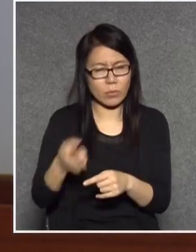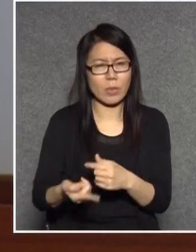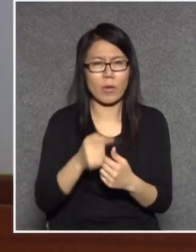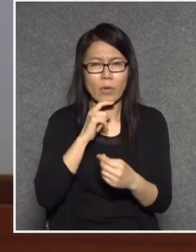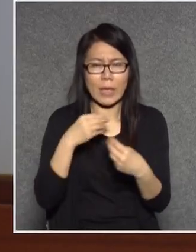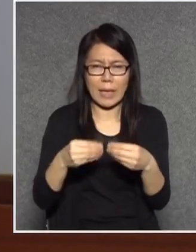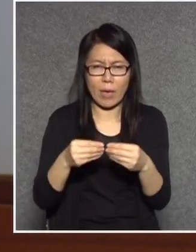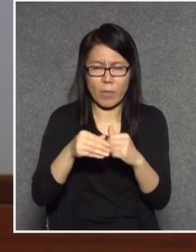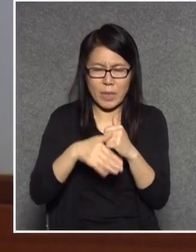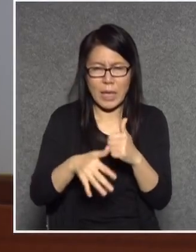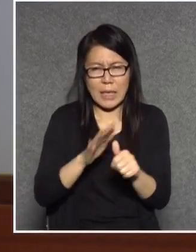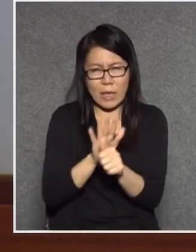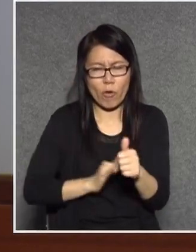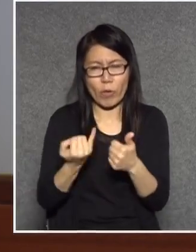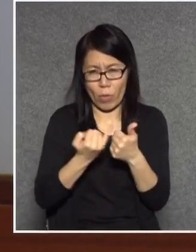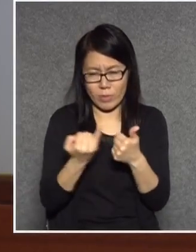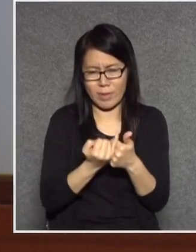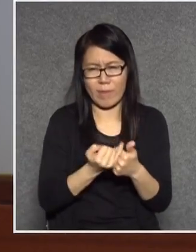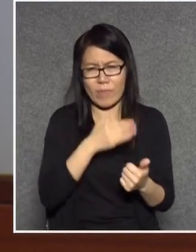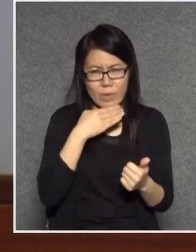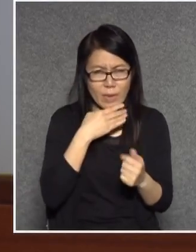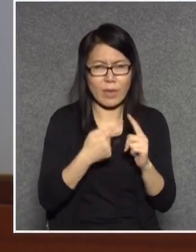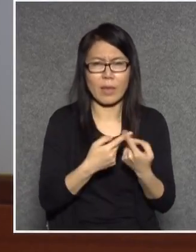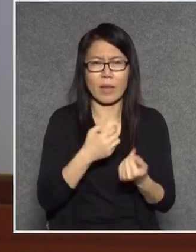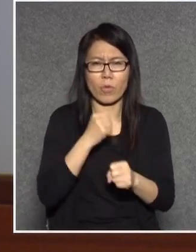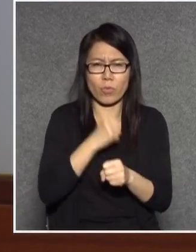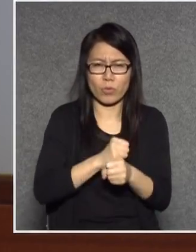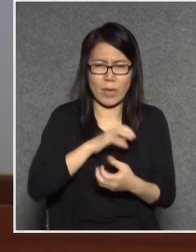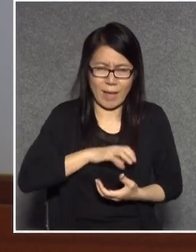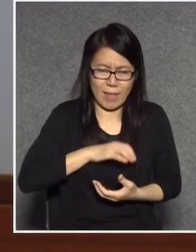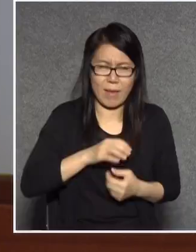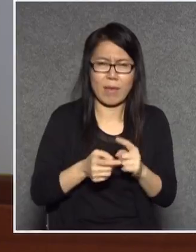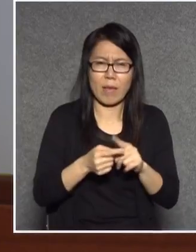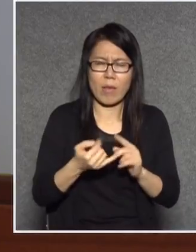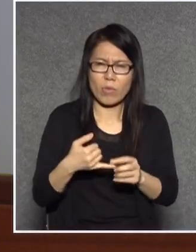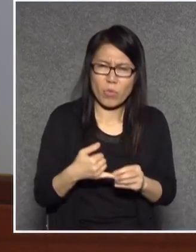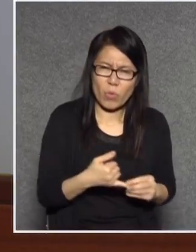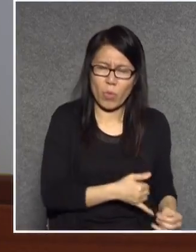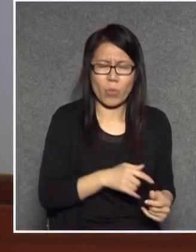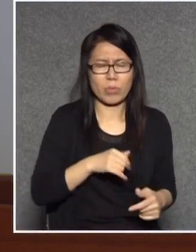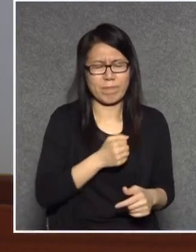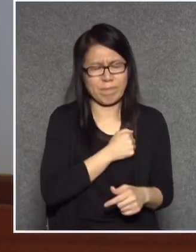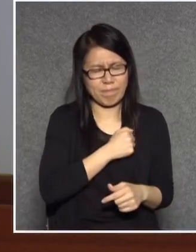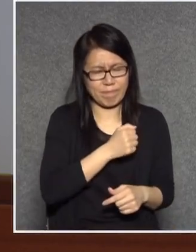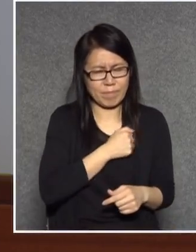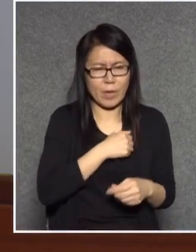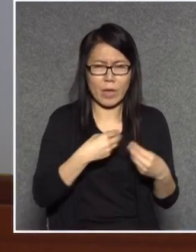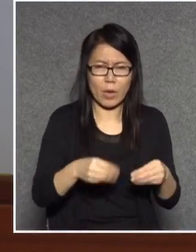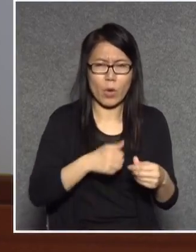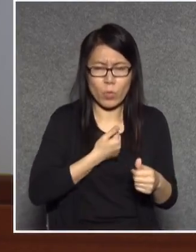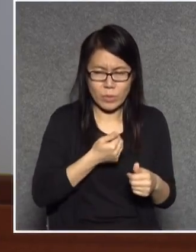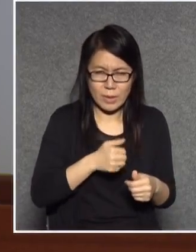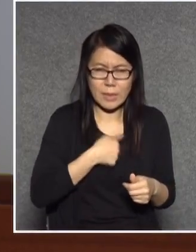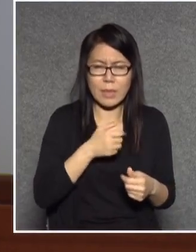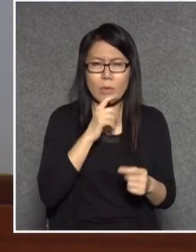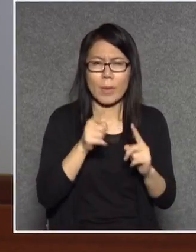育制度折磨的學生、年輕人，被工作壓力拖到身心疲累的老師，以及看著